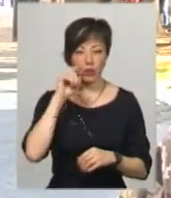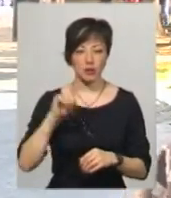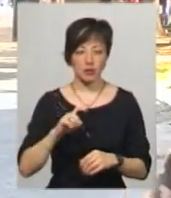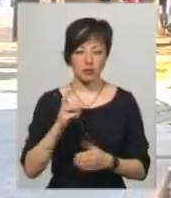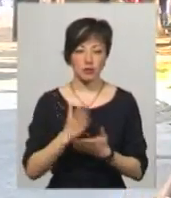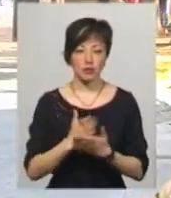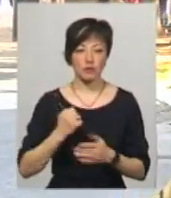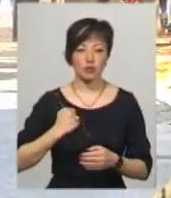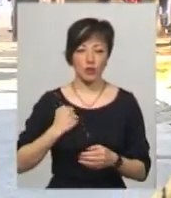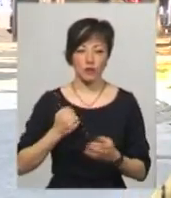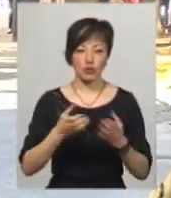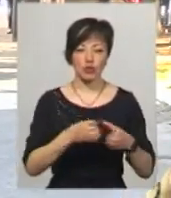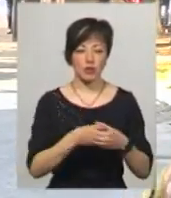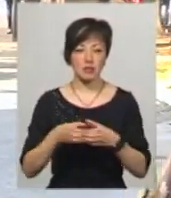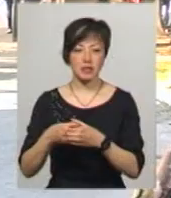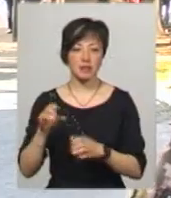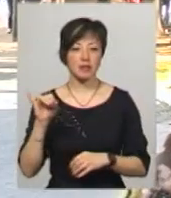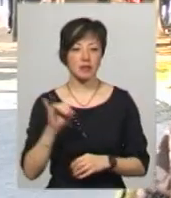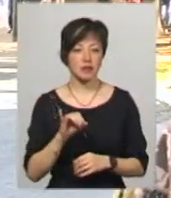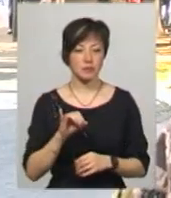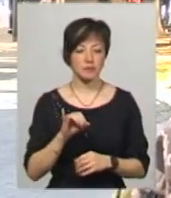військові частини. І